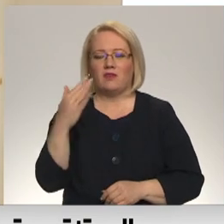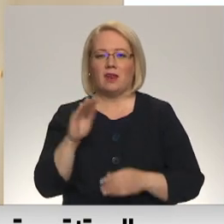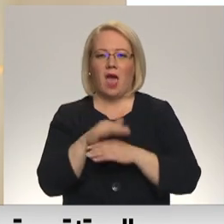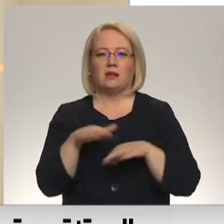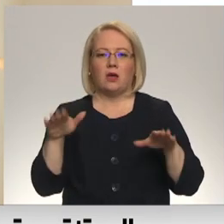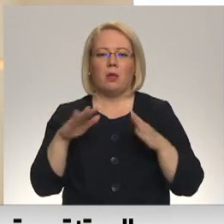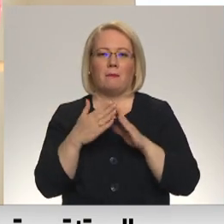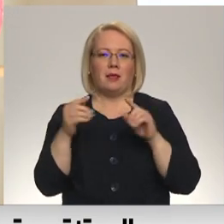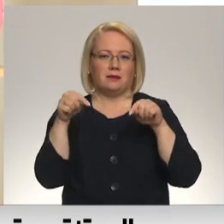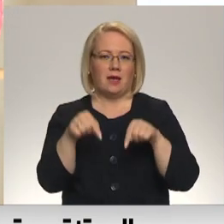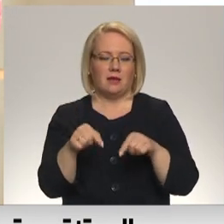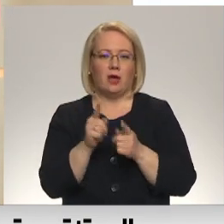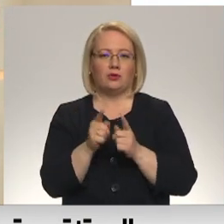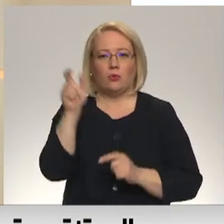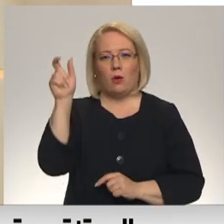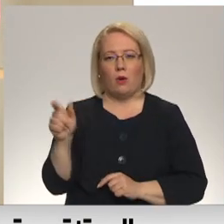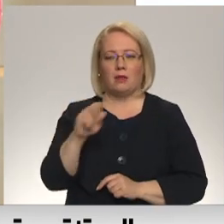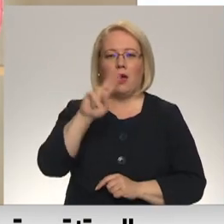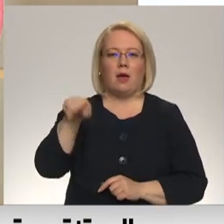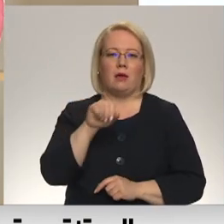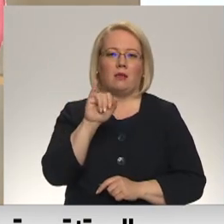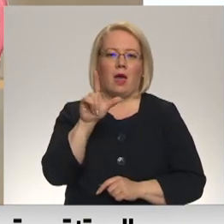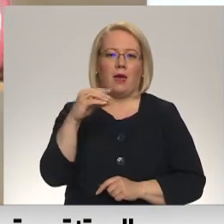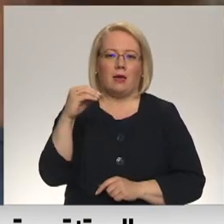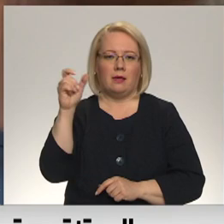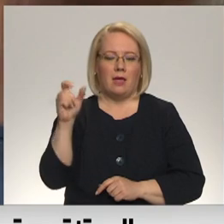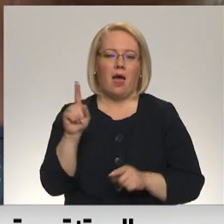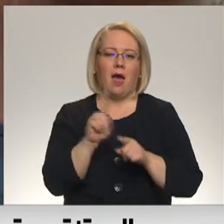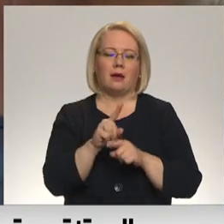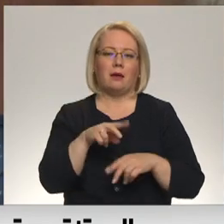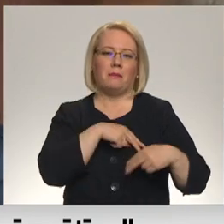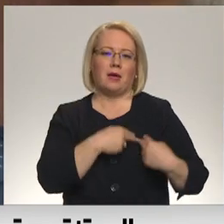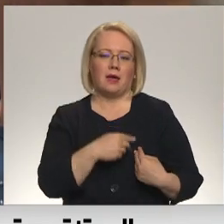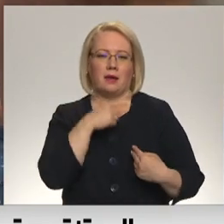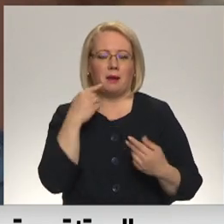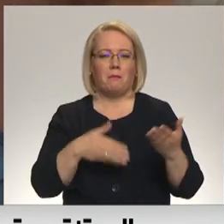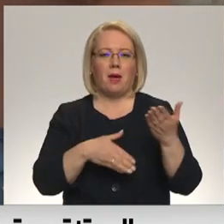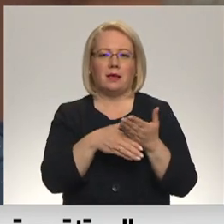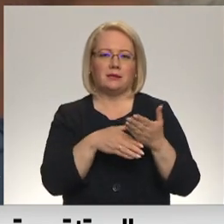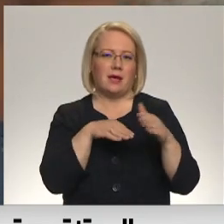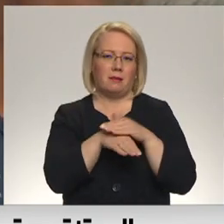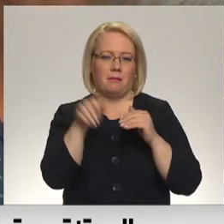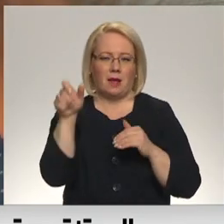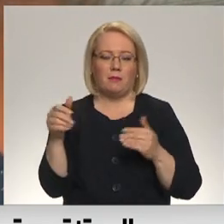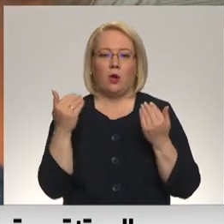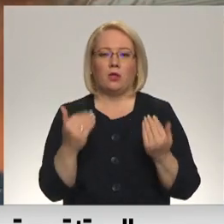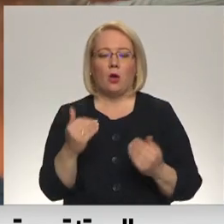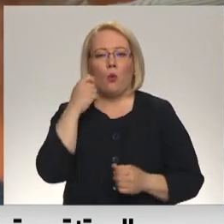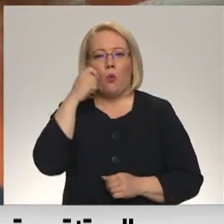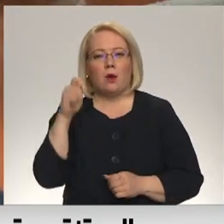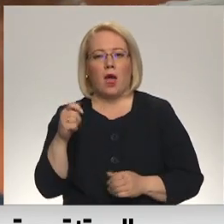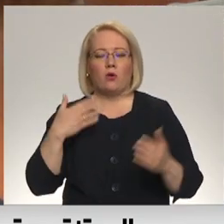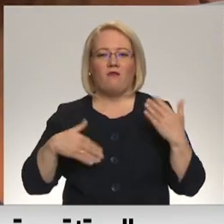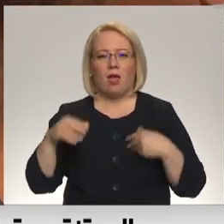Aizkrauklis pilsētā pie skolotājas Dailas. Arī biedrība grib palīdzēt bēgļiem. RTV skaidro, ka pašreiz ukraiņu vēlme